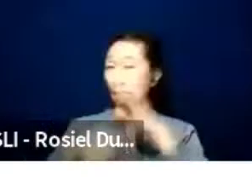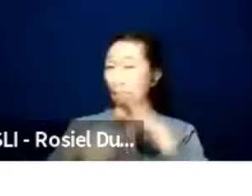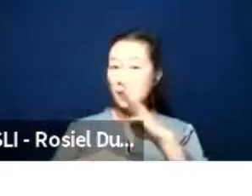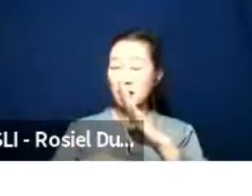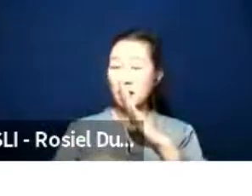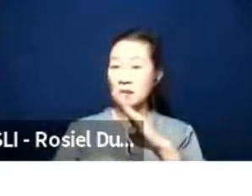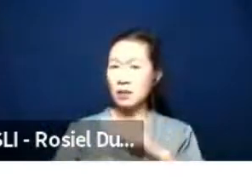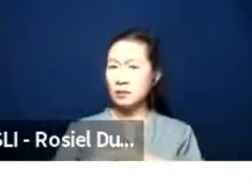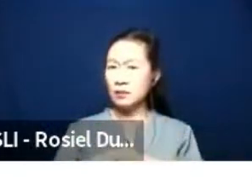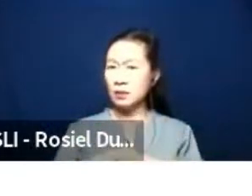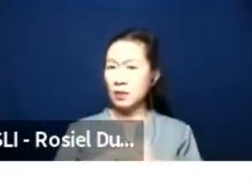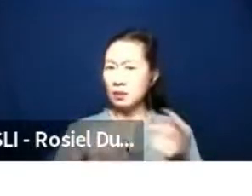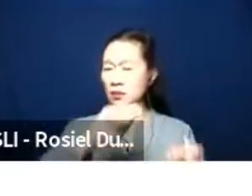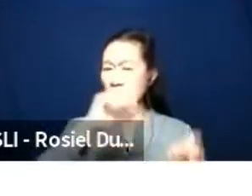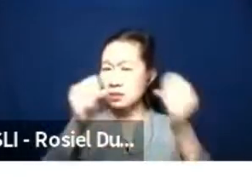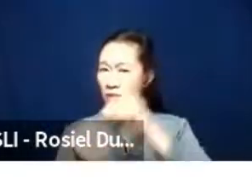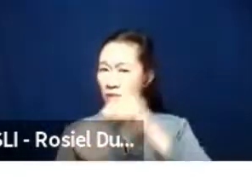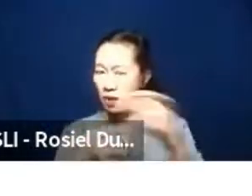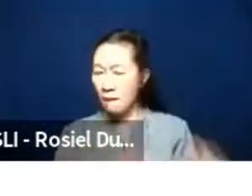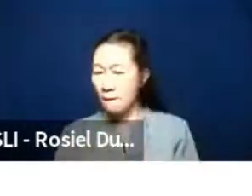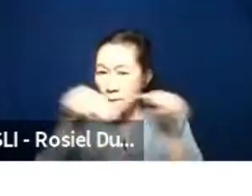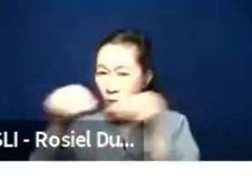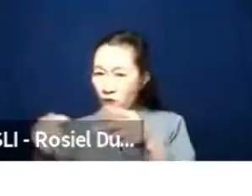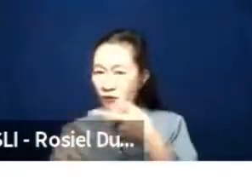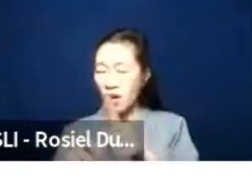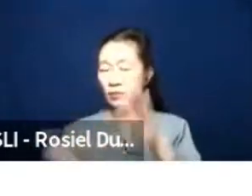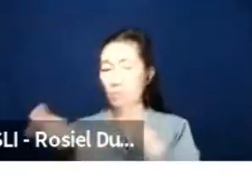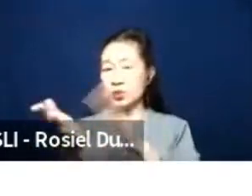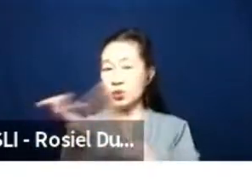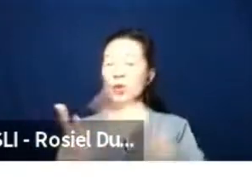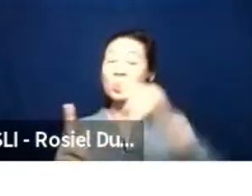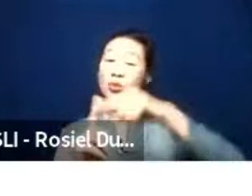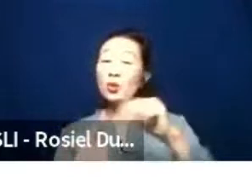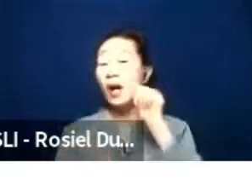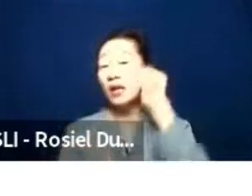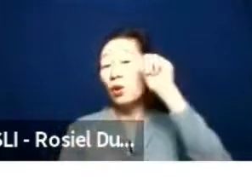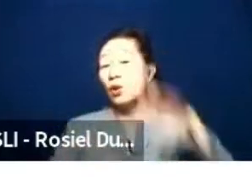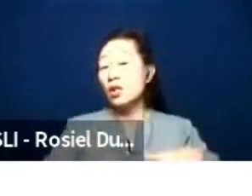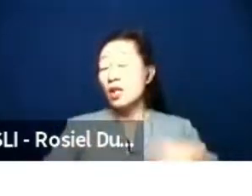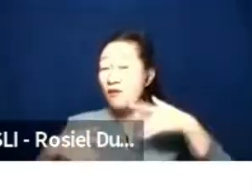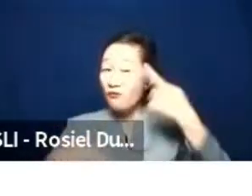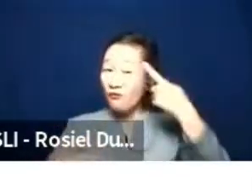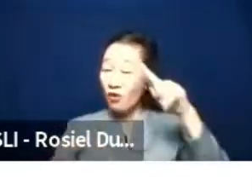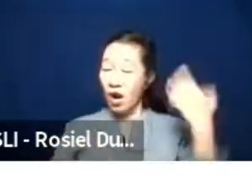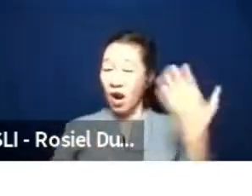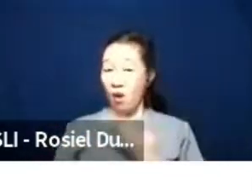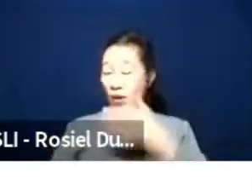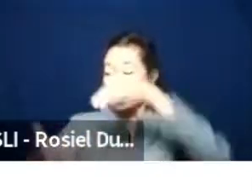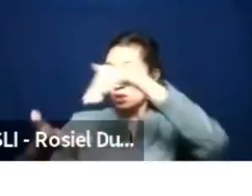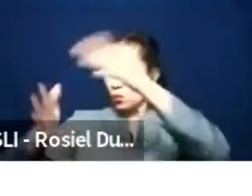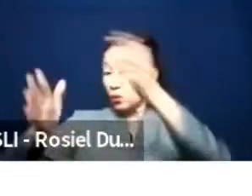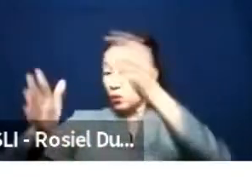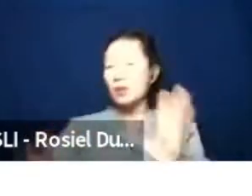pag-move or pag-transition from school to adult life, no? Para sa ating mga estudyante